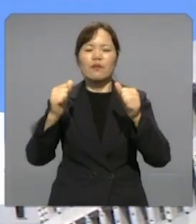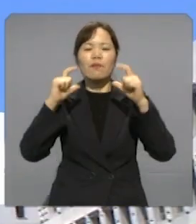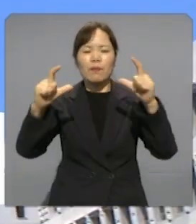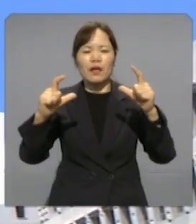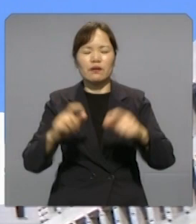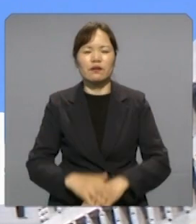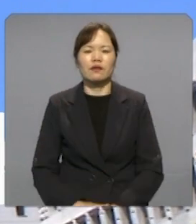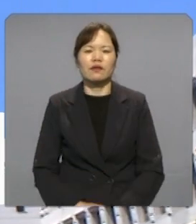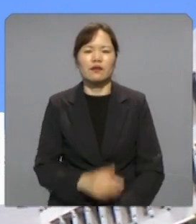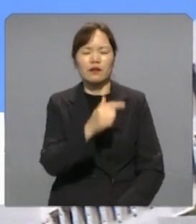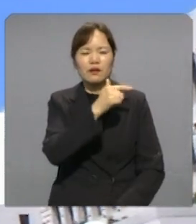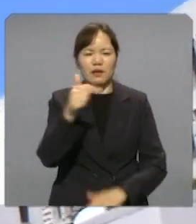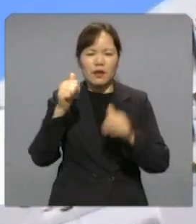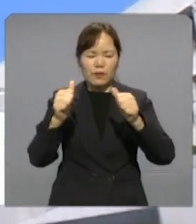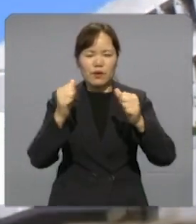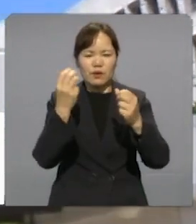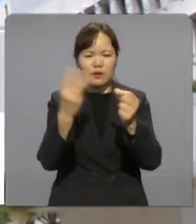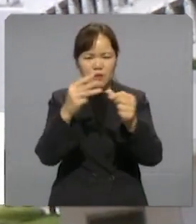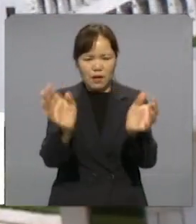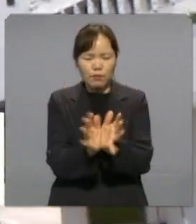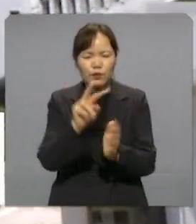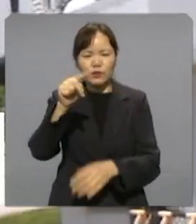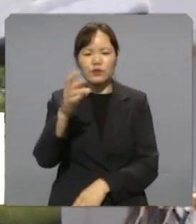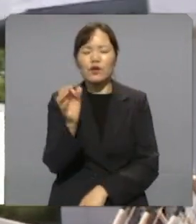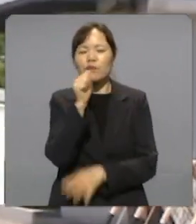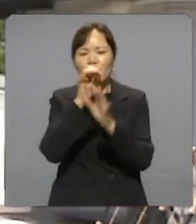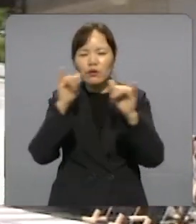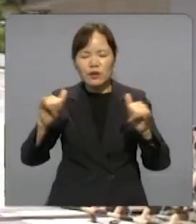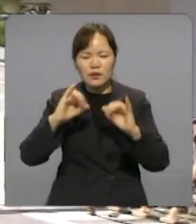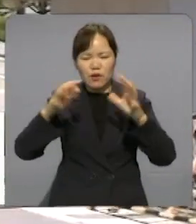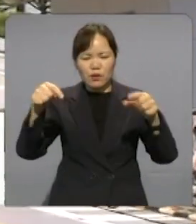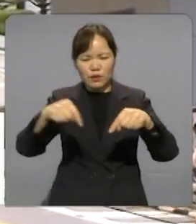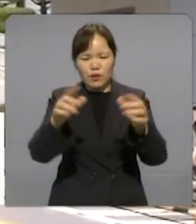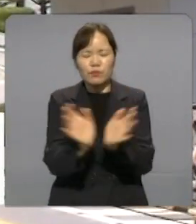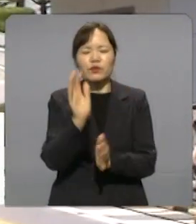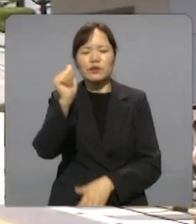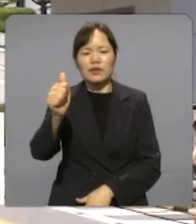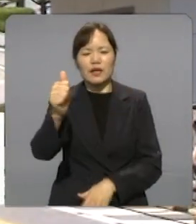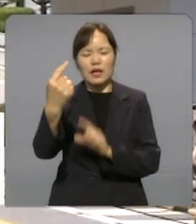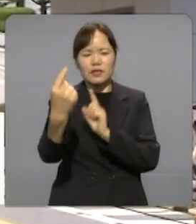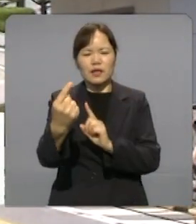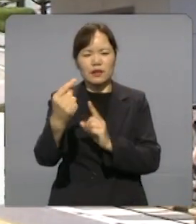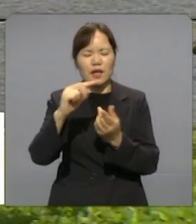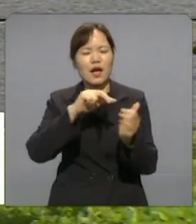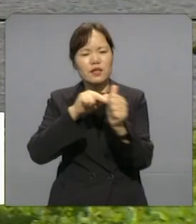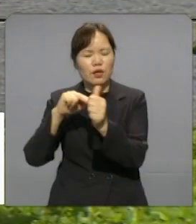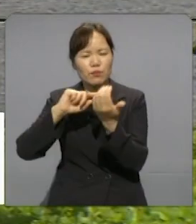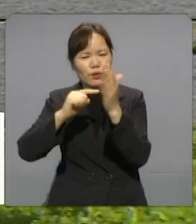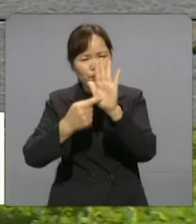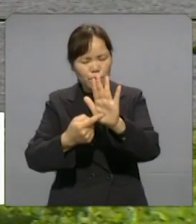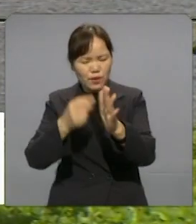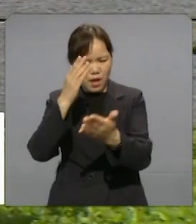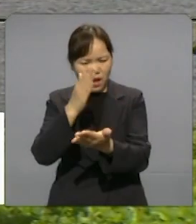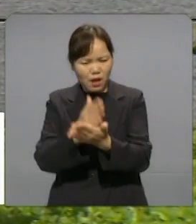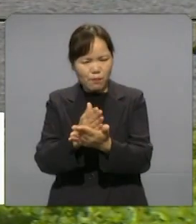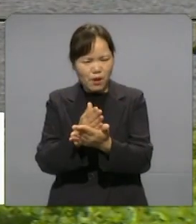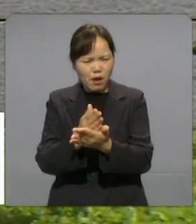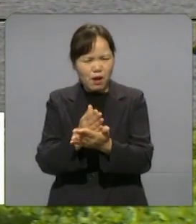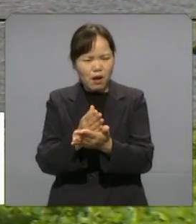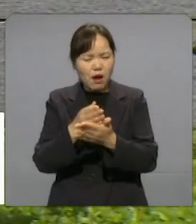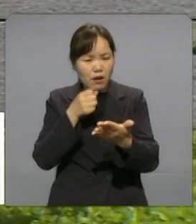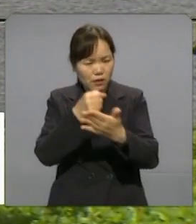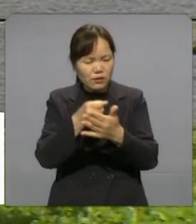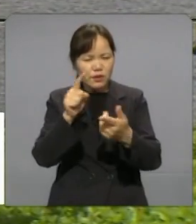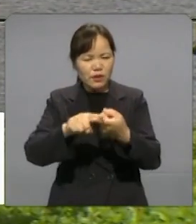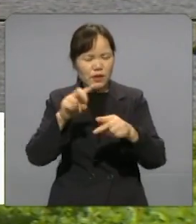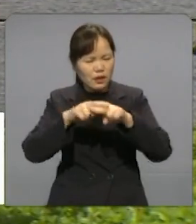대법원 3부는 송기호 변호사가 외교부 장관을 상대로는 정보 비공개 처분 취소 소송에서 원고 폐소